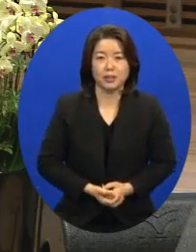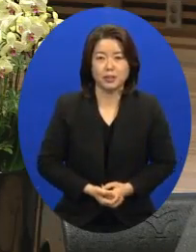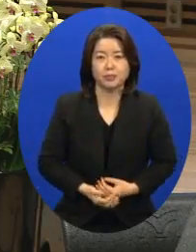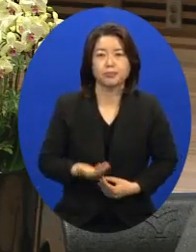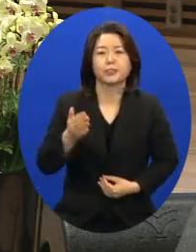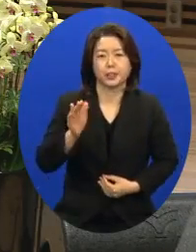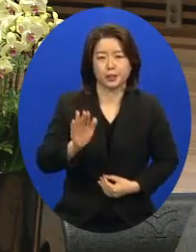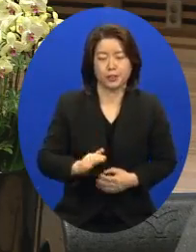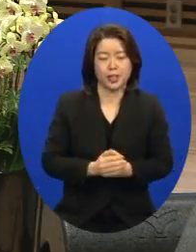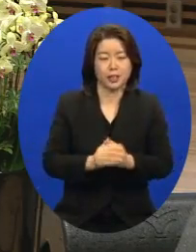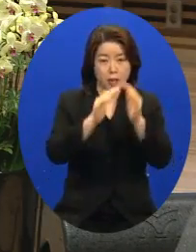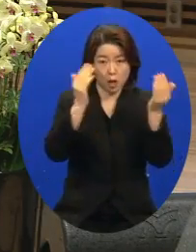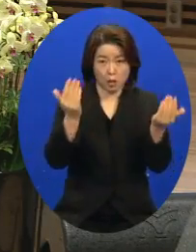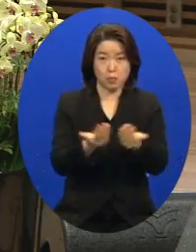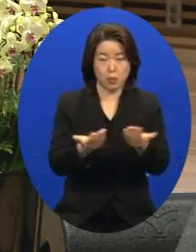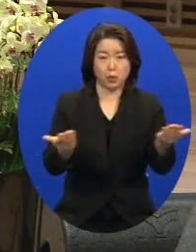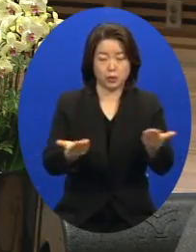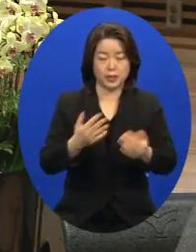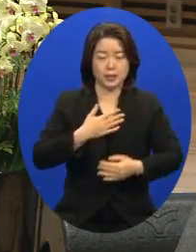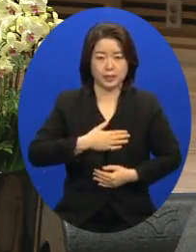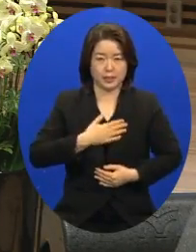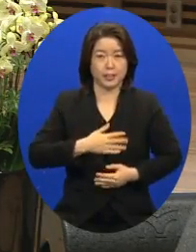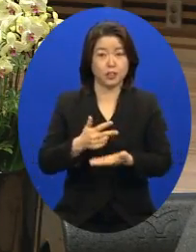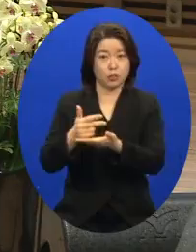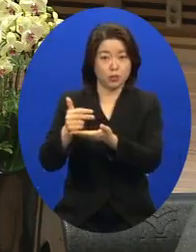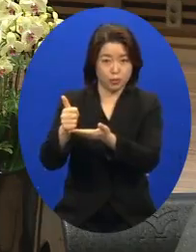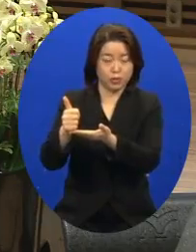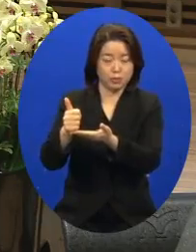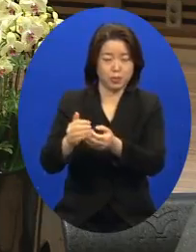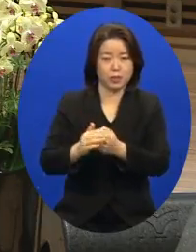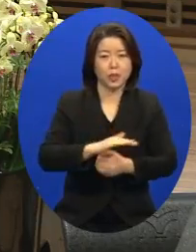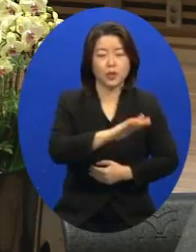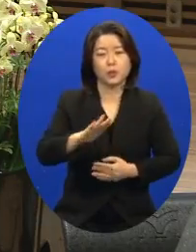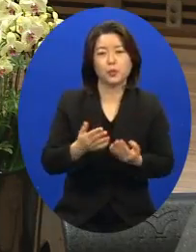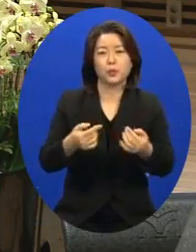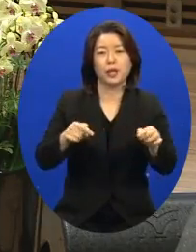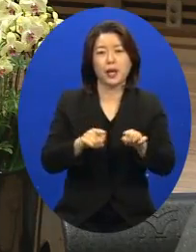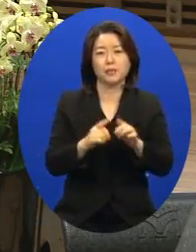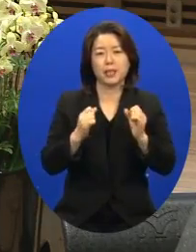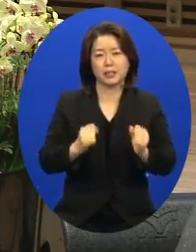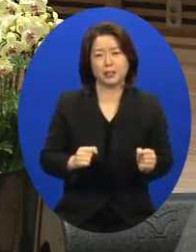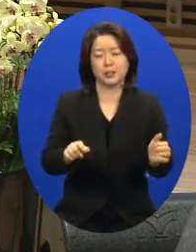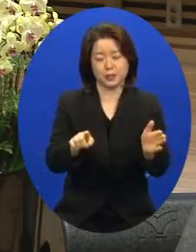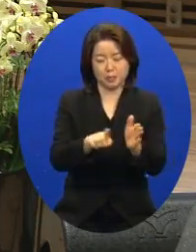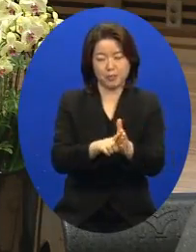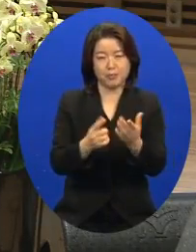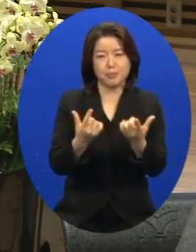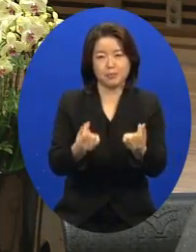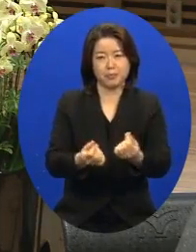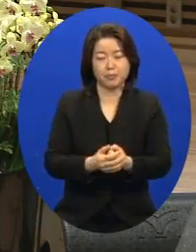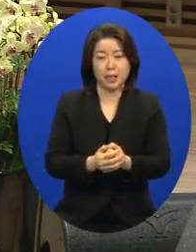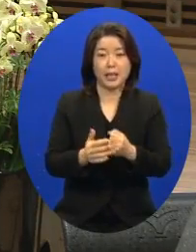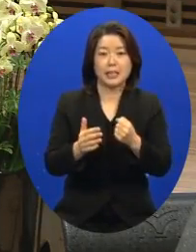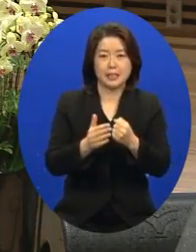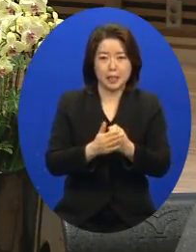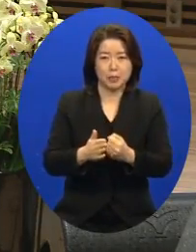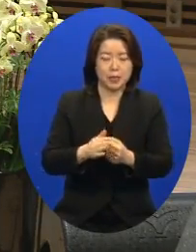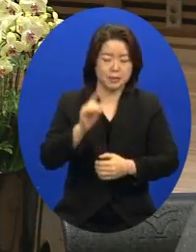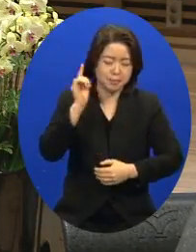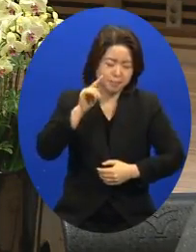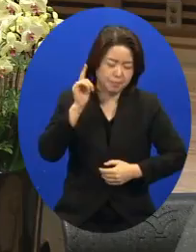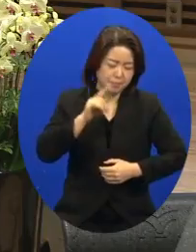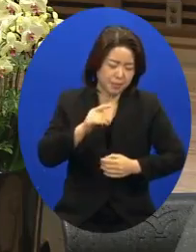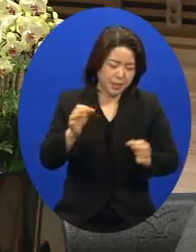그러나 모든 일을 다 아시는 주님이 우리와 함께하심을 믿습니다 그러므로 매순간